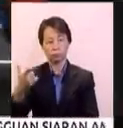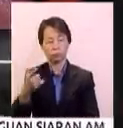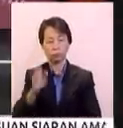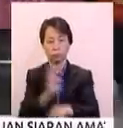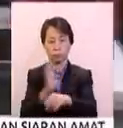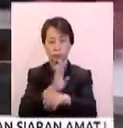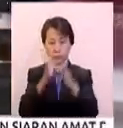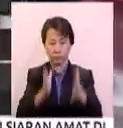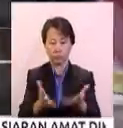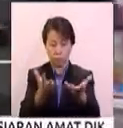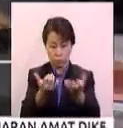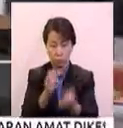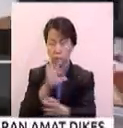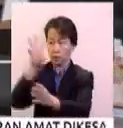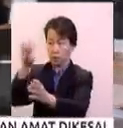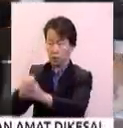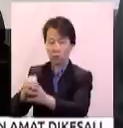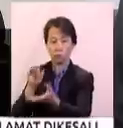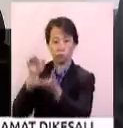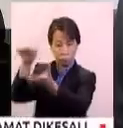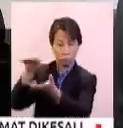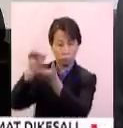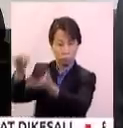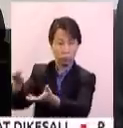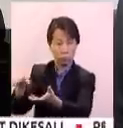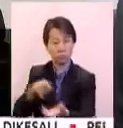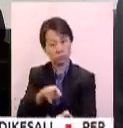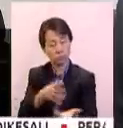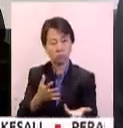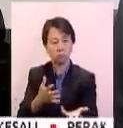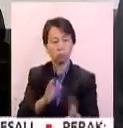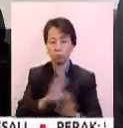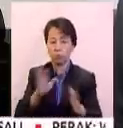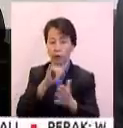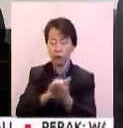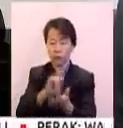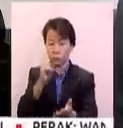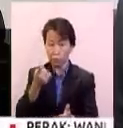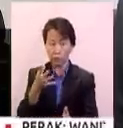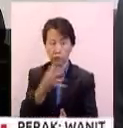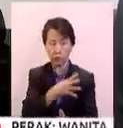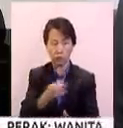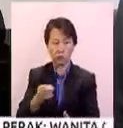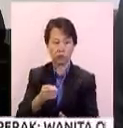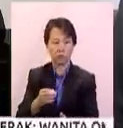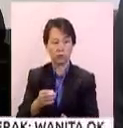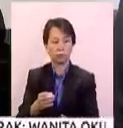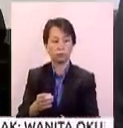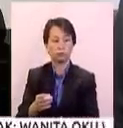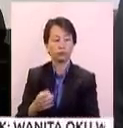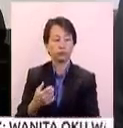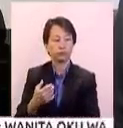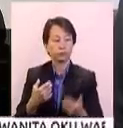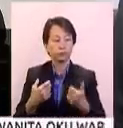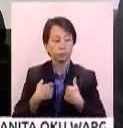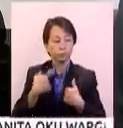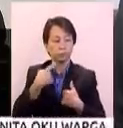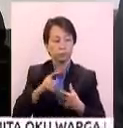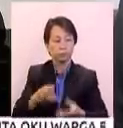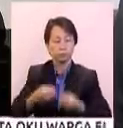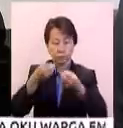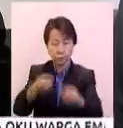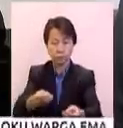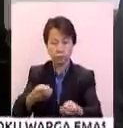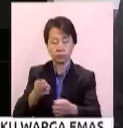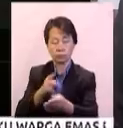entrepreneurs that we want to be involved in the supply chain. And not only that, it will spin off industry like logistic in